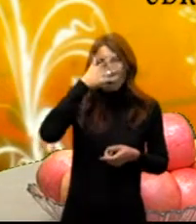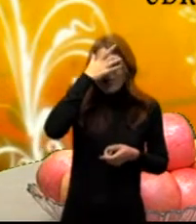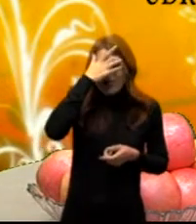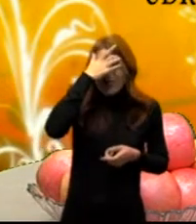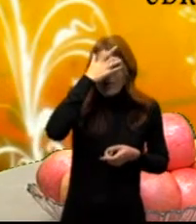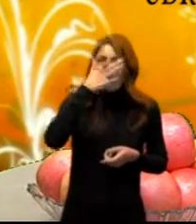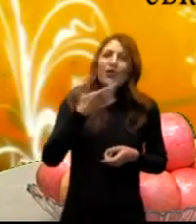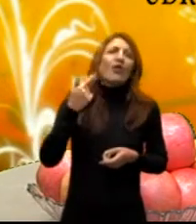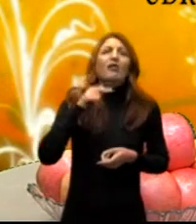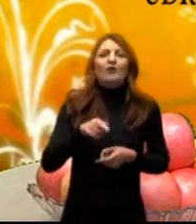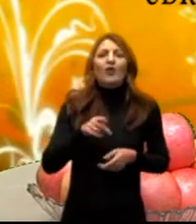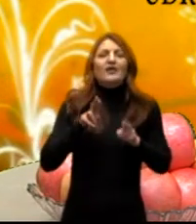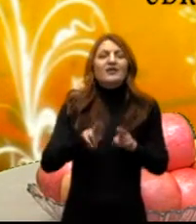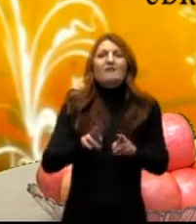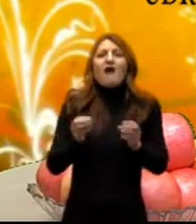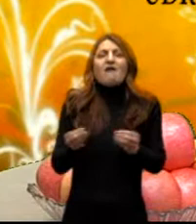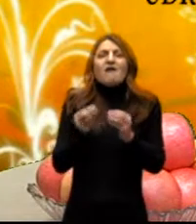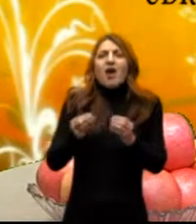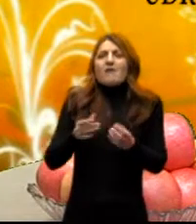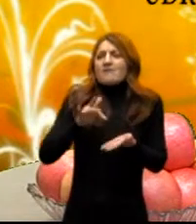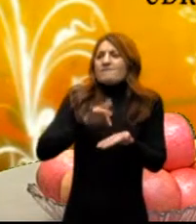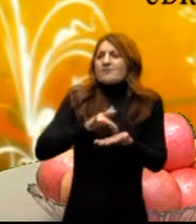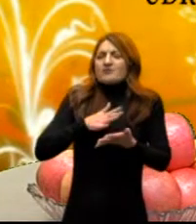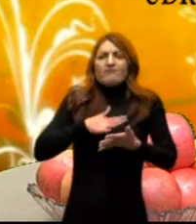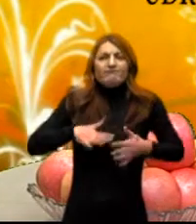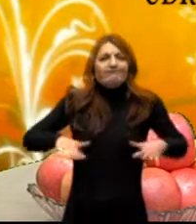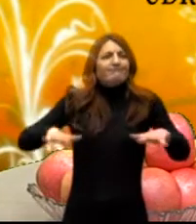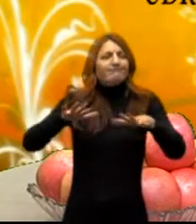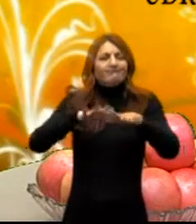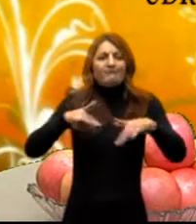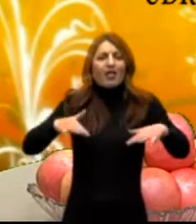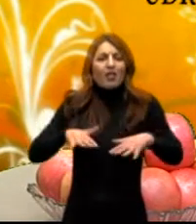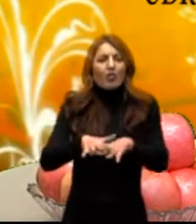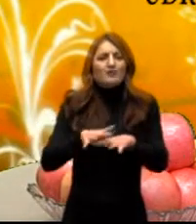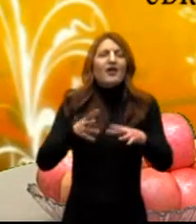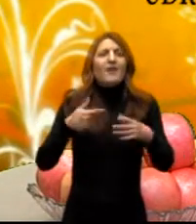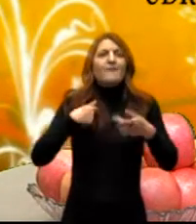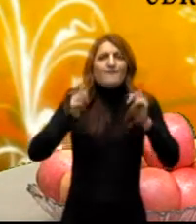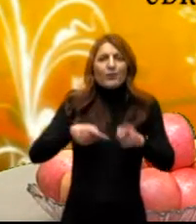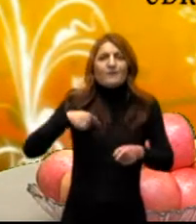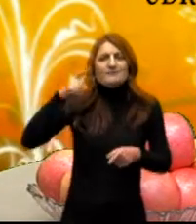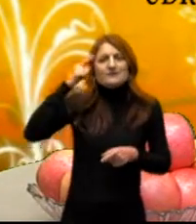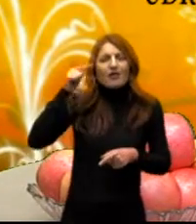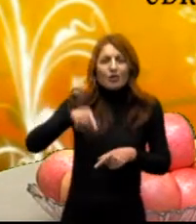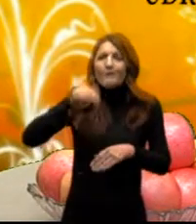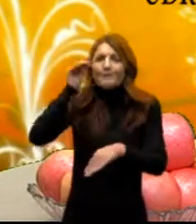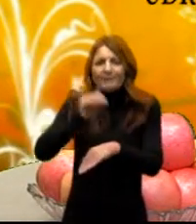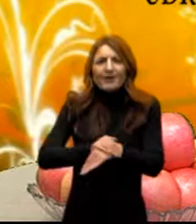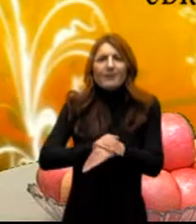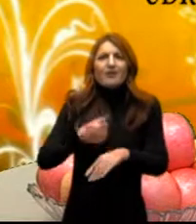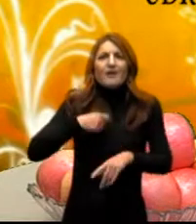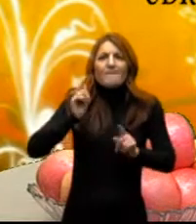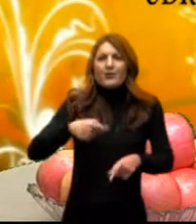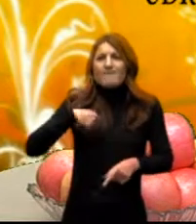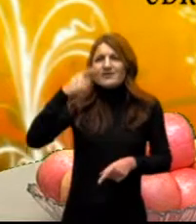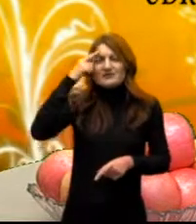stvari imati jedno posebno mjesto među nama ljudima, da ih znademo detektirati, da znademo kad je